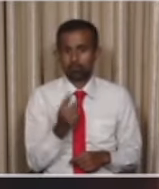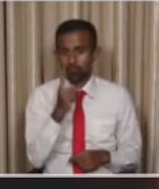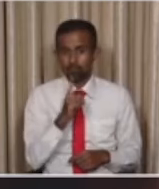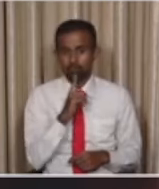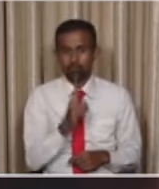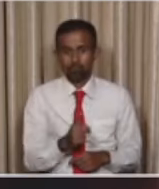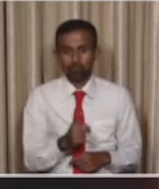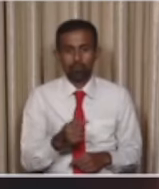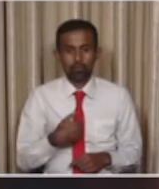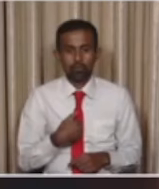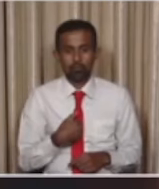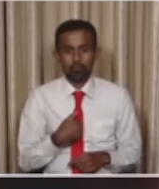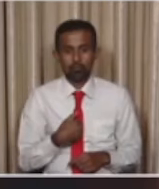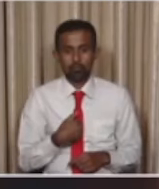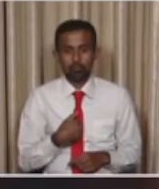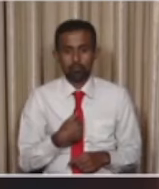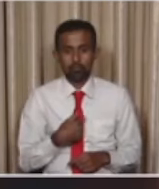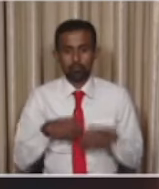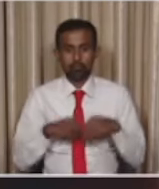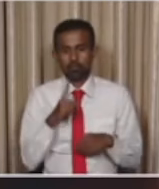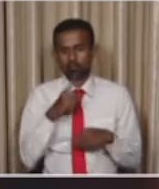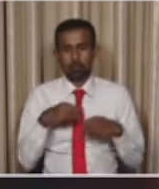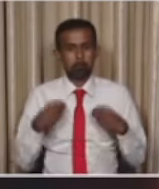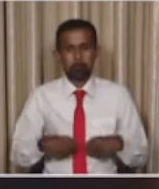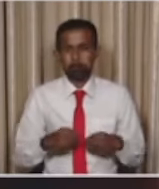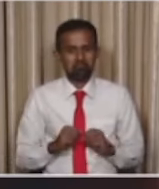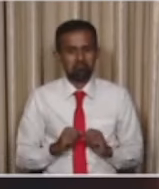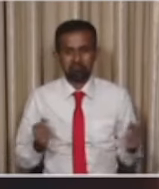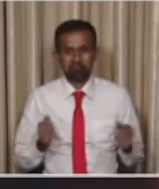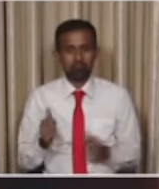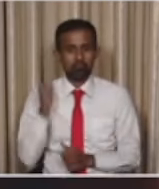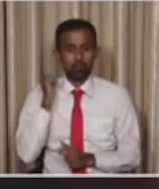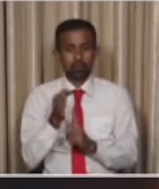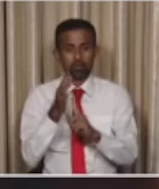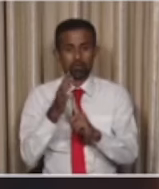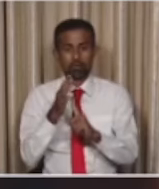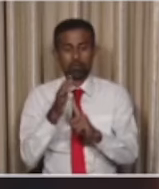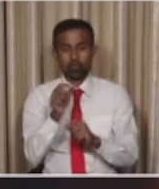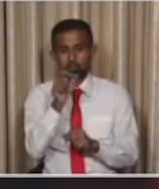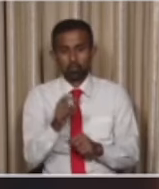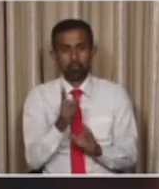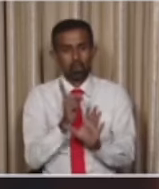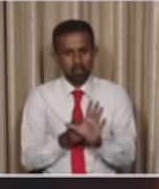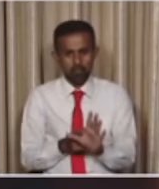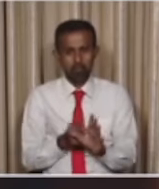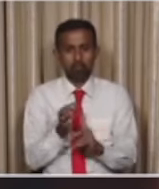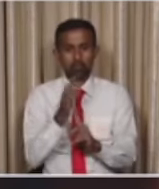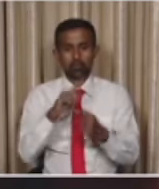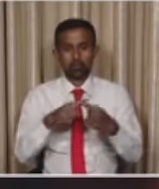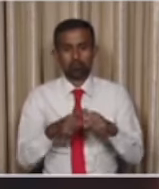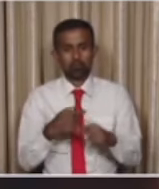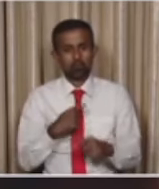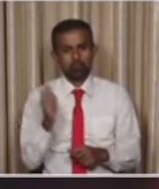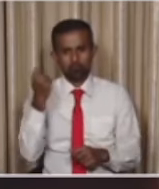කියනවා. අපි තිබ්බේ එකක්වත් පැරදිලා නැහැ. අපි පහුගිය කාලේ ජනාධිපතිවරු අපි හැමදාම තිබ්බ ජනාධිපතිවරණවලි